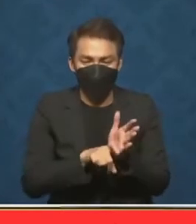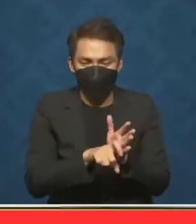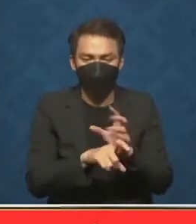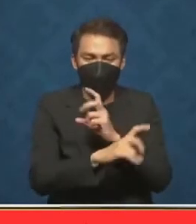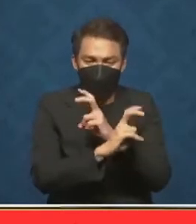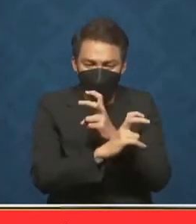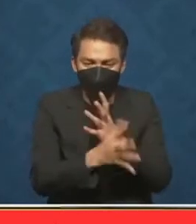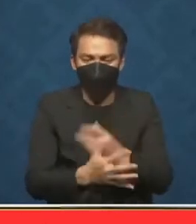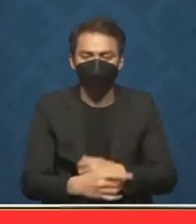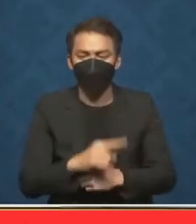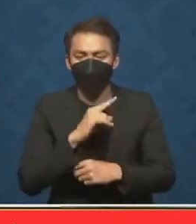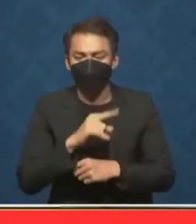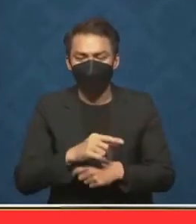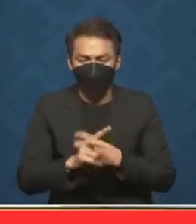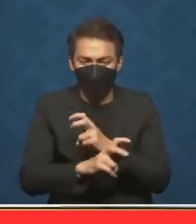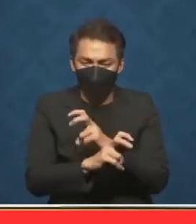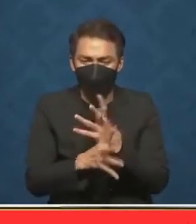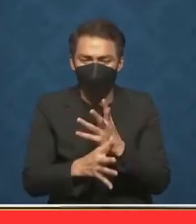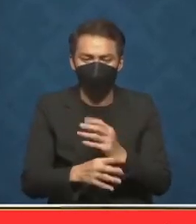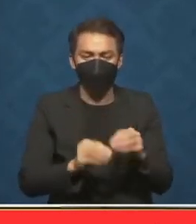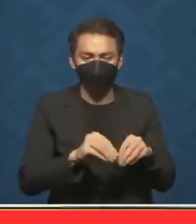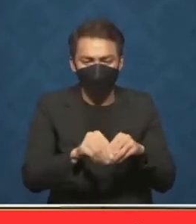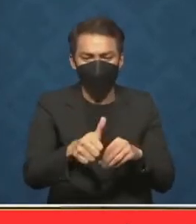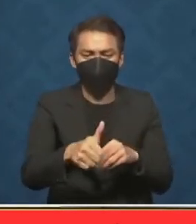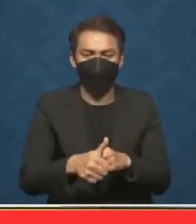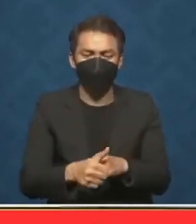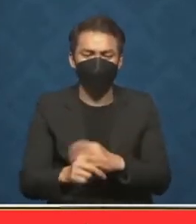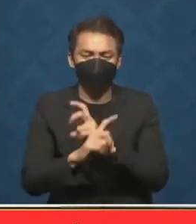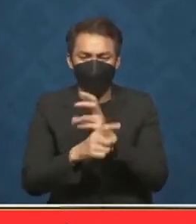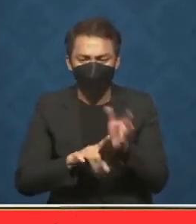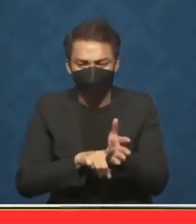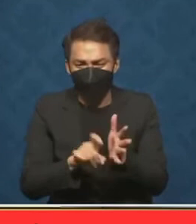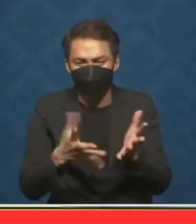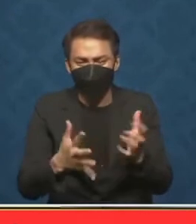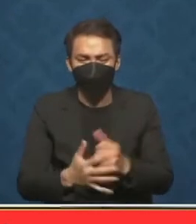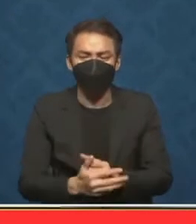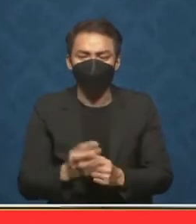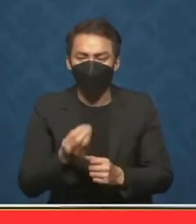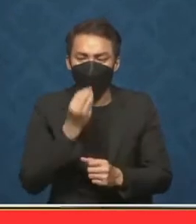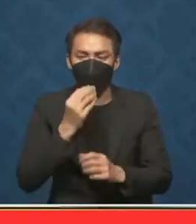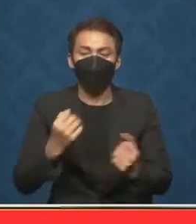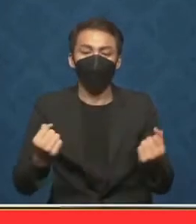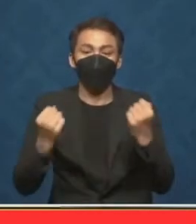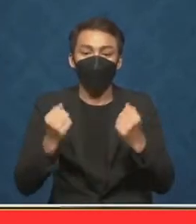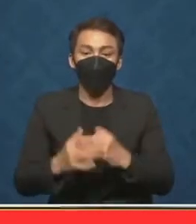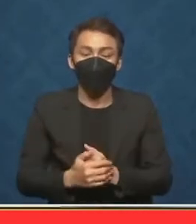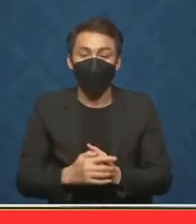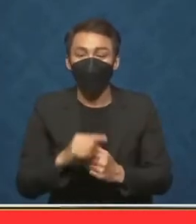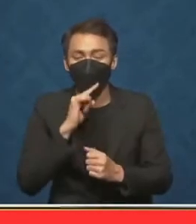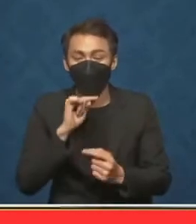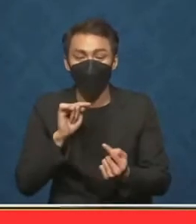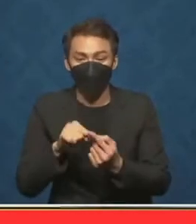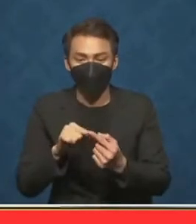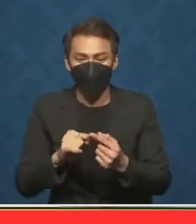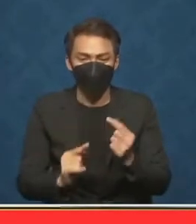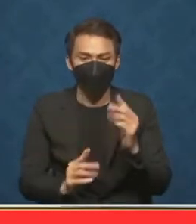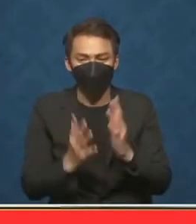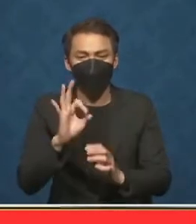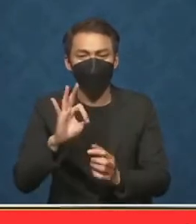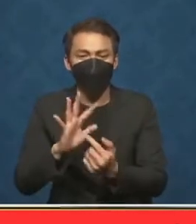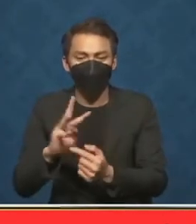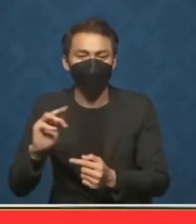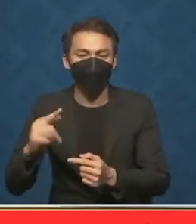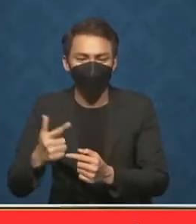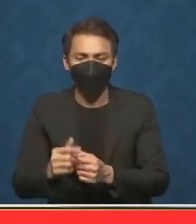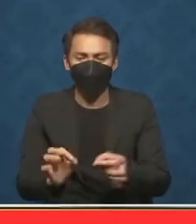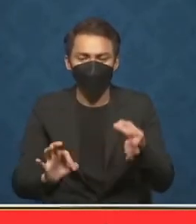ับเมอทำนาเสร็ก็อาดฟางครัเก็บไ้ให้ทก türไม่ต้องจุดฟางครัไม่เป็น PM 2.5